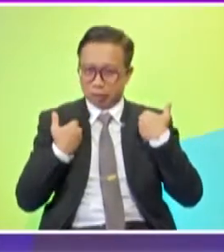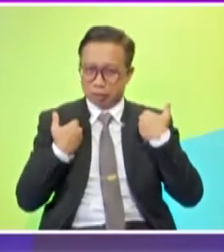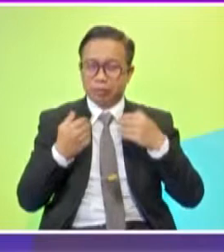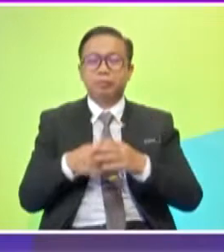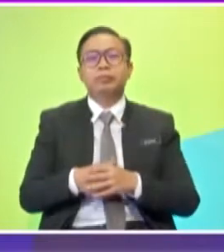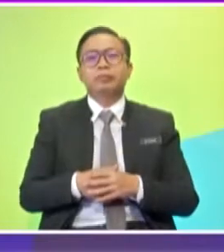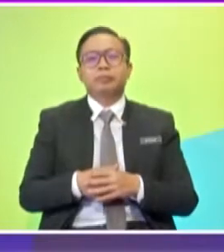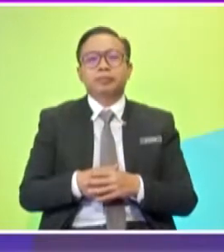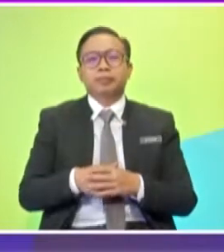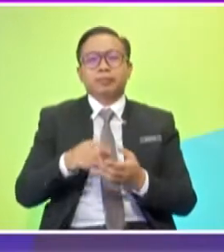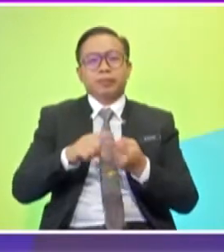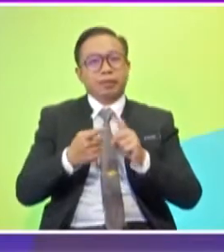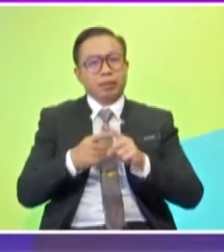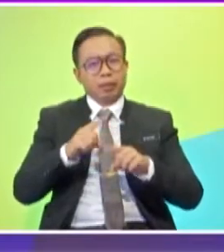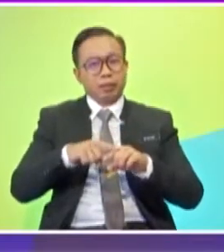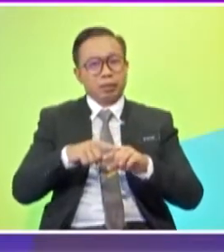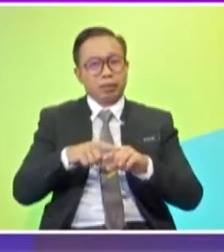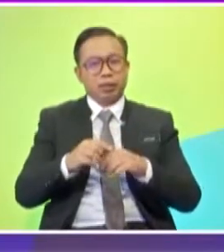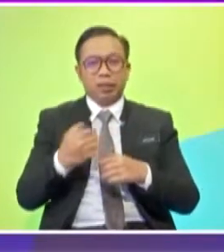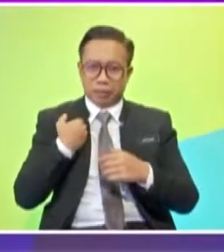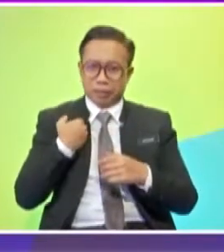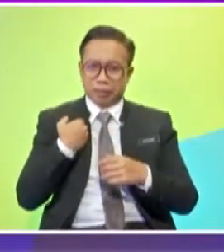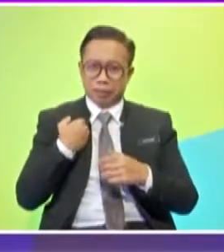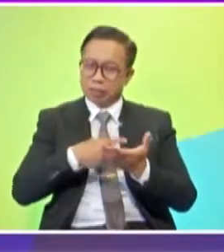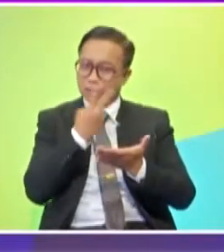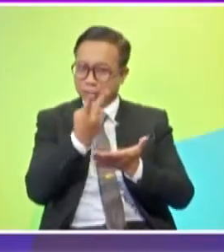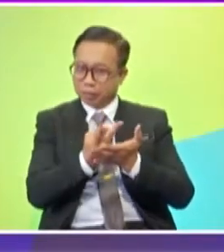jatuh lebih